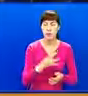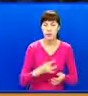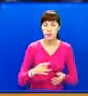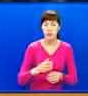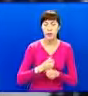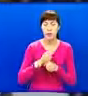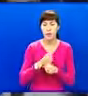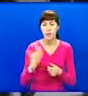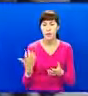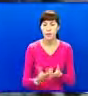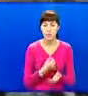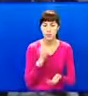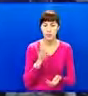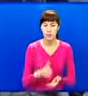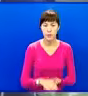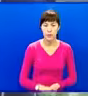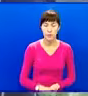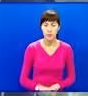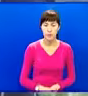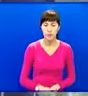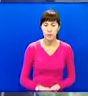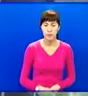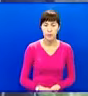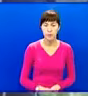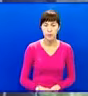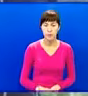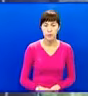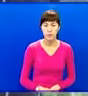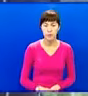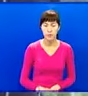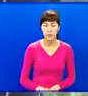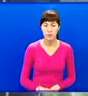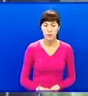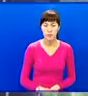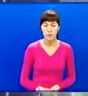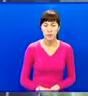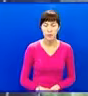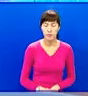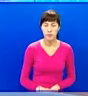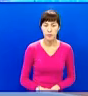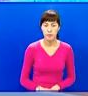Республикасының кубогын сарапқа салады. Нұрсұлтан Абдрашид, Батыр Оразбеков, Мухаммұратұлы, оңтүстік ақпарат.